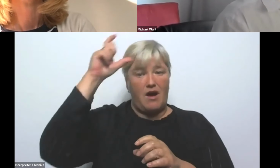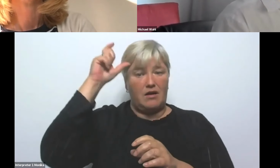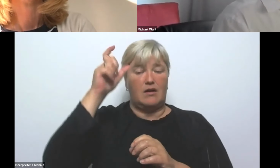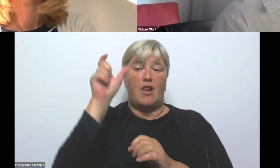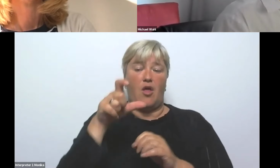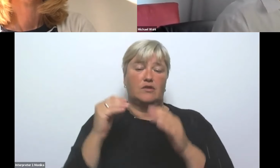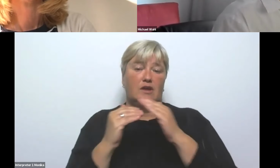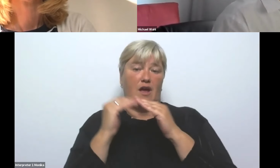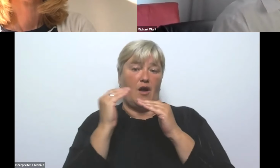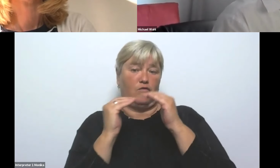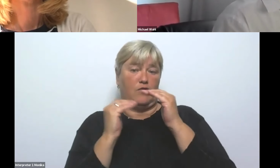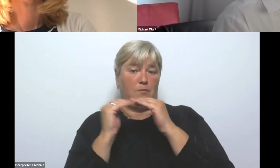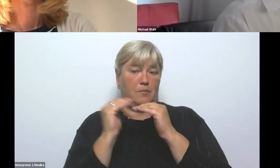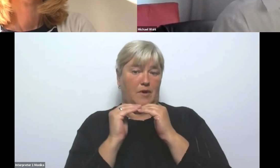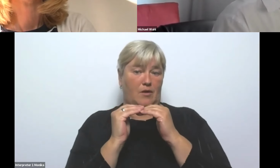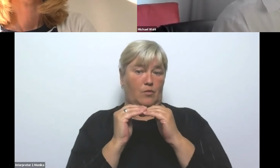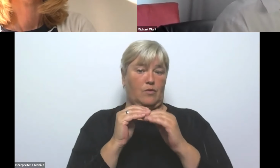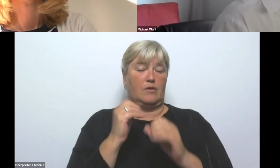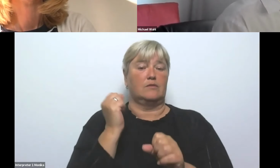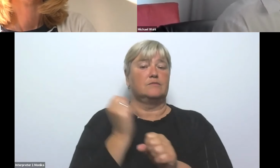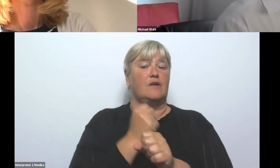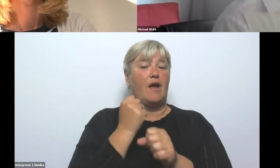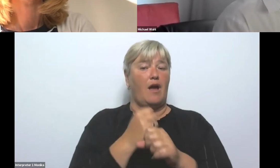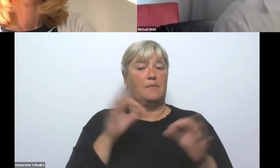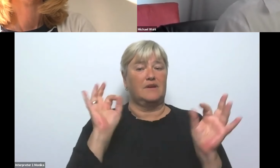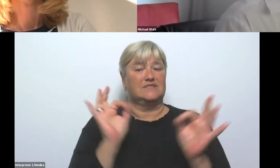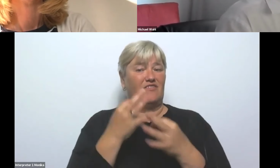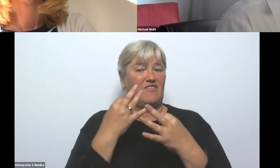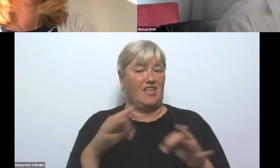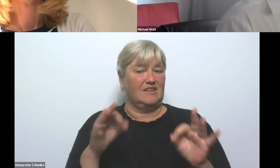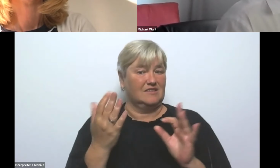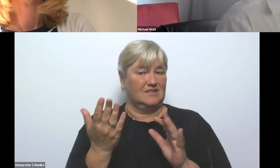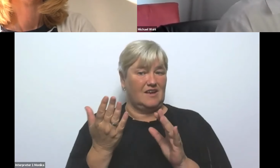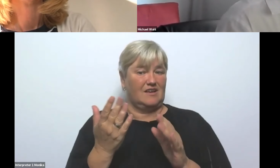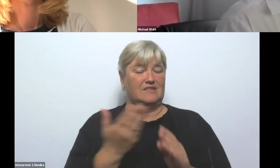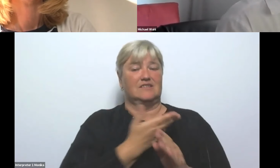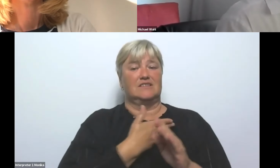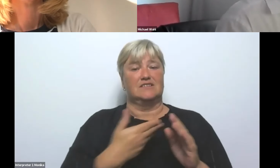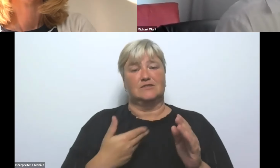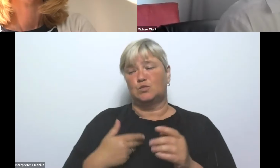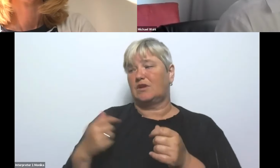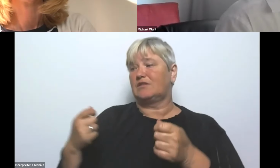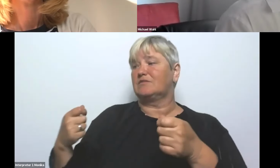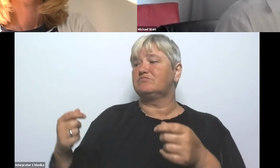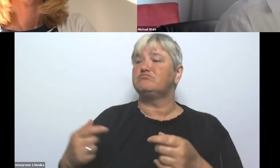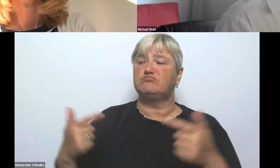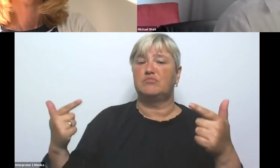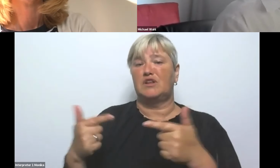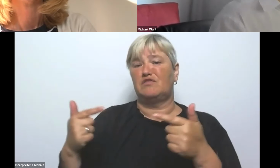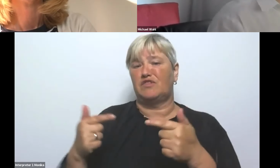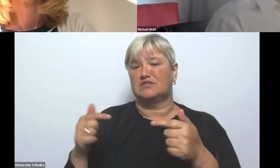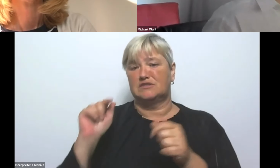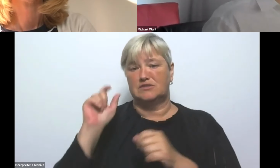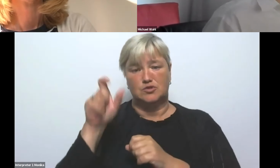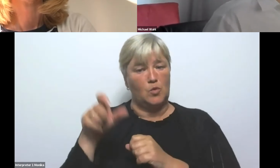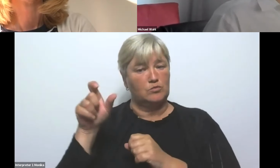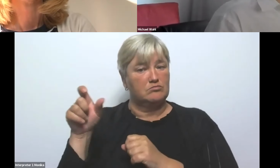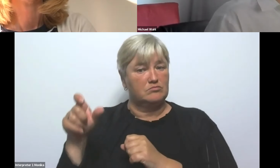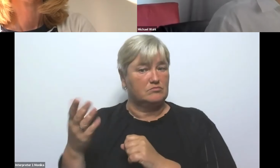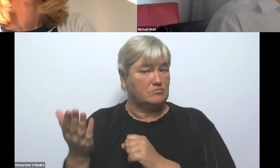da kommen wir gleich noch zu, die Arbeitsfähigkeit sozusagen, die Gesundheit investiert. Dann